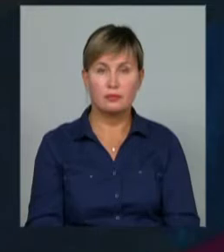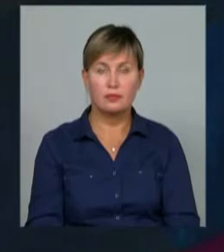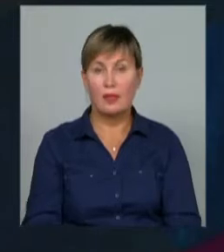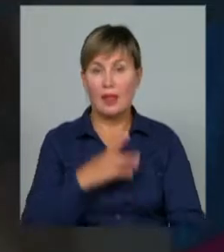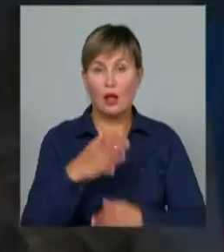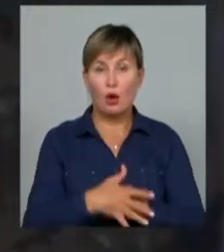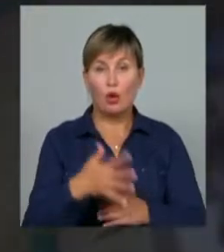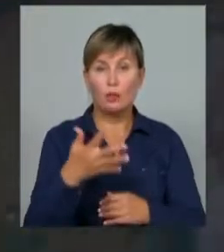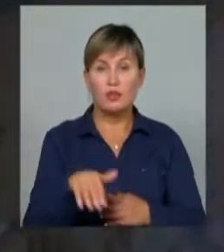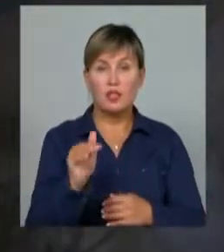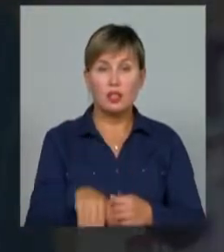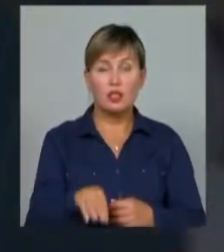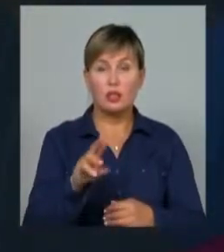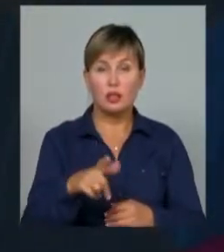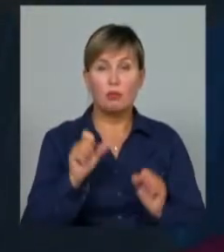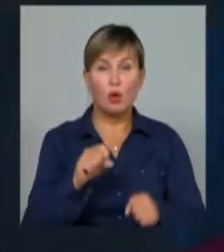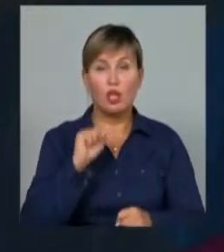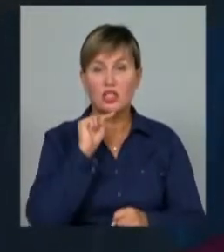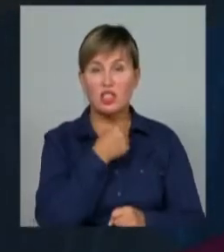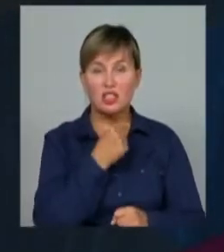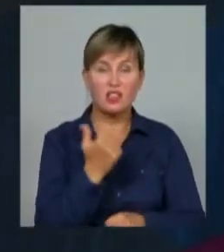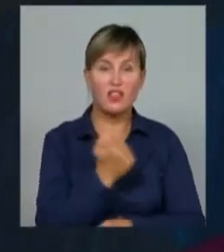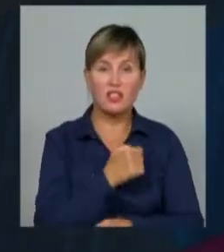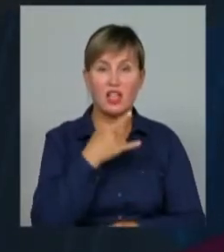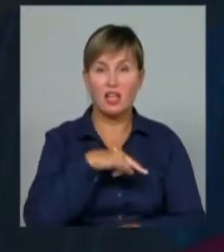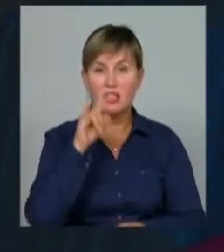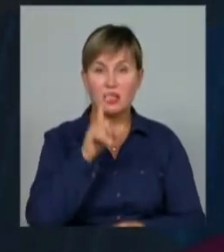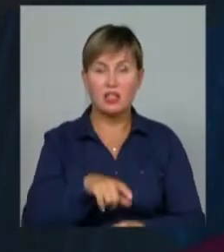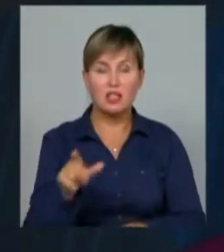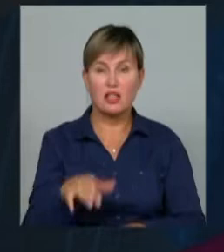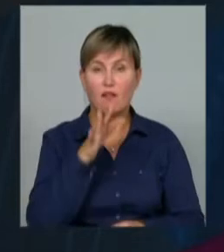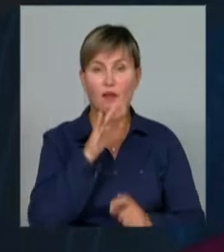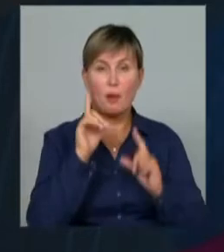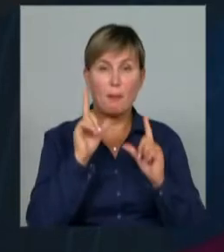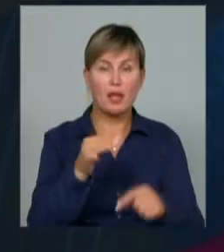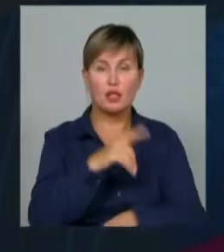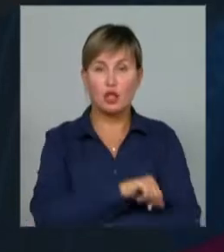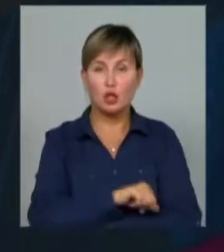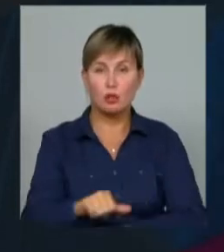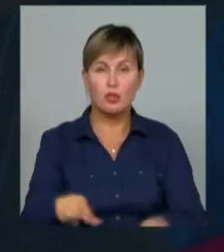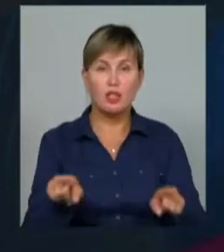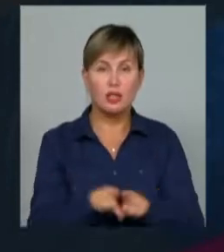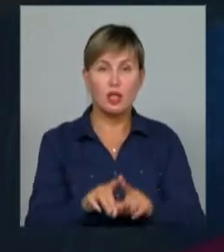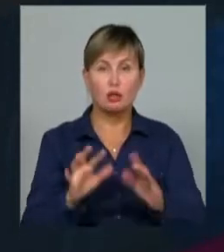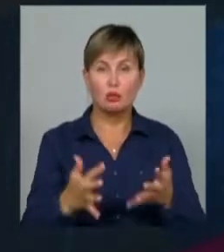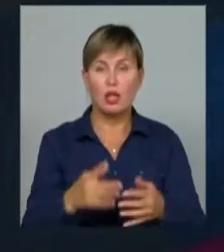Около 50 тысяч тенге могут сэкономить вакцинированные казахстанцы во время поездки за рубеж. Так и случилось с одним из жителей